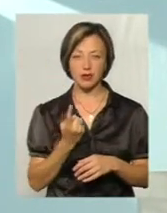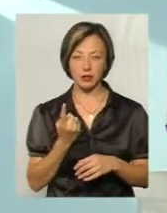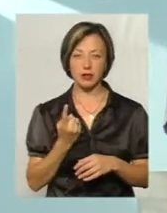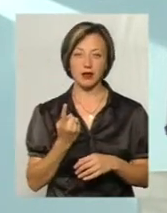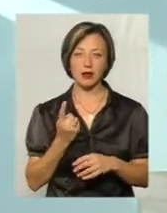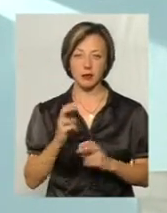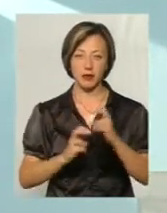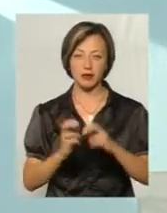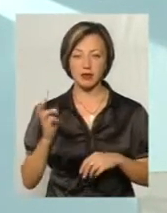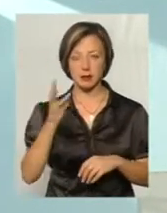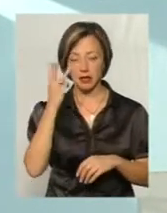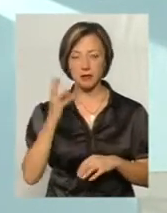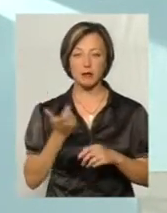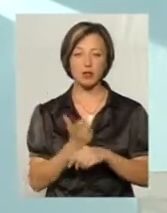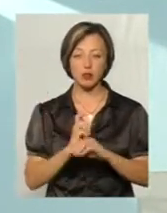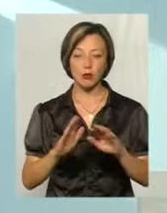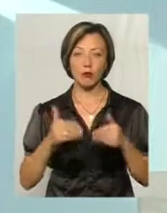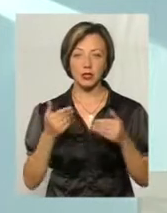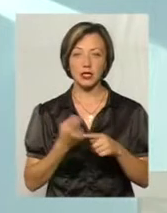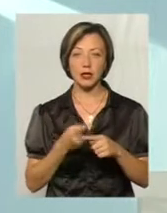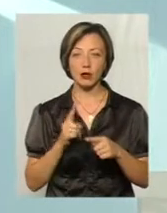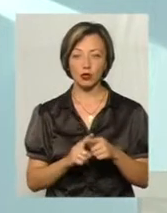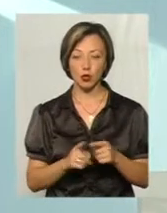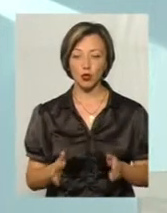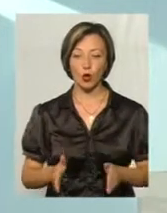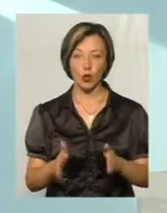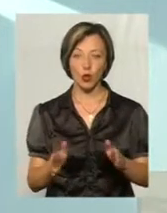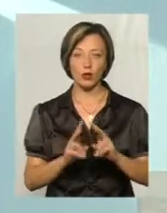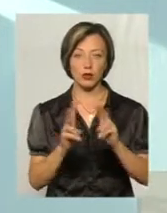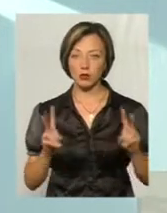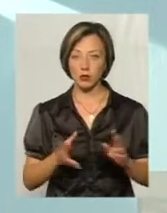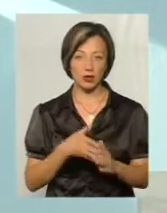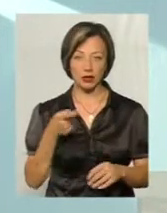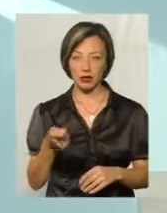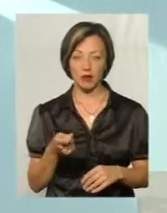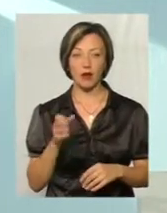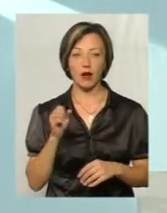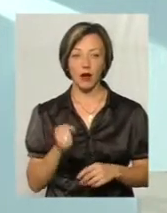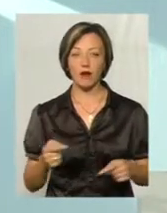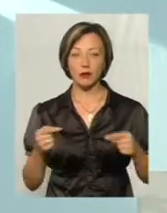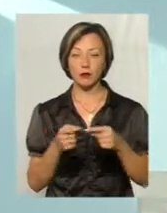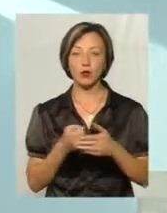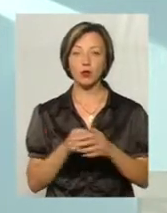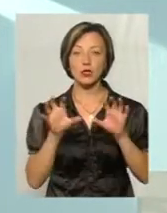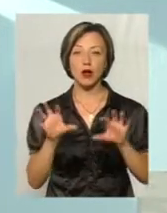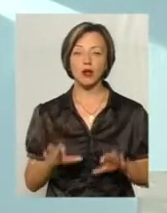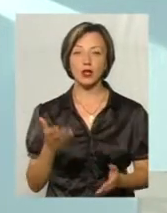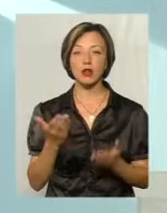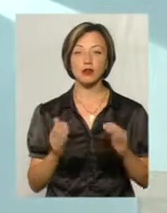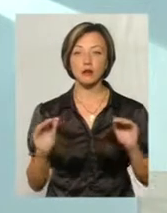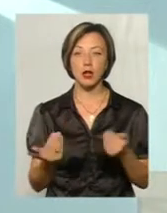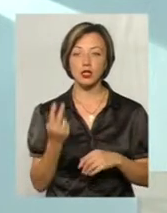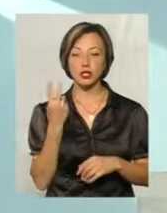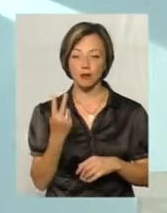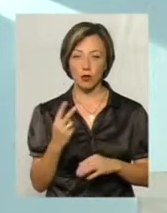56, більше пропозицій на цю процедуру ніхто не надав. А відповідно до закону, якщо менше